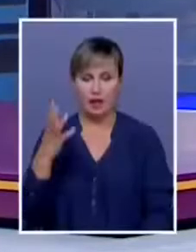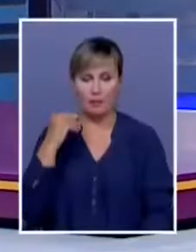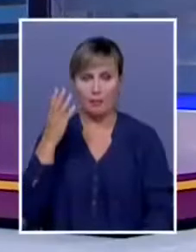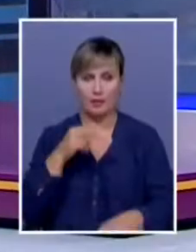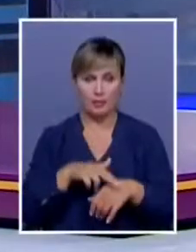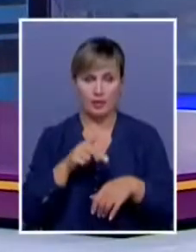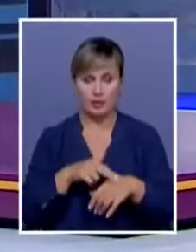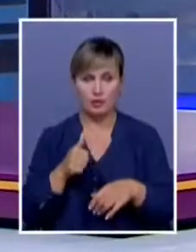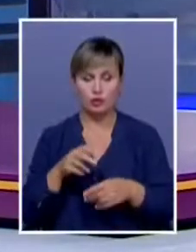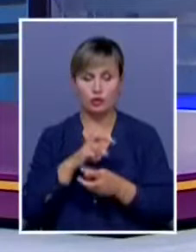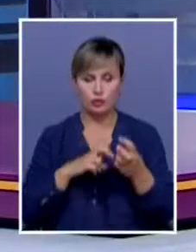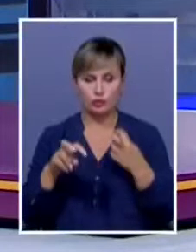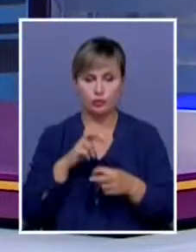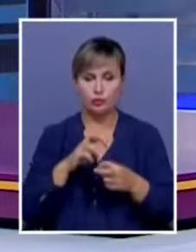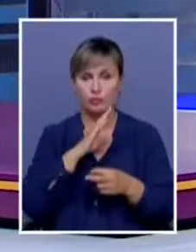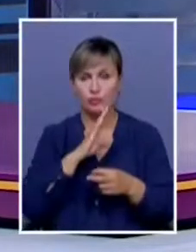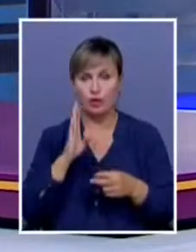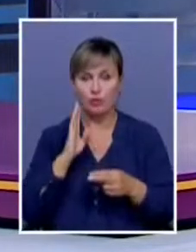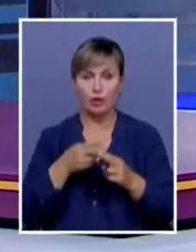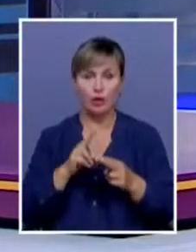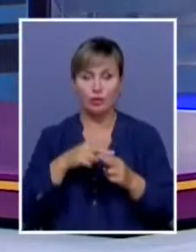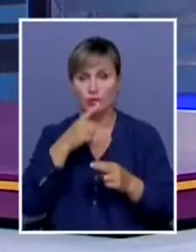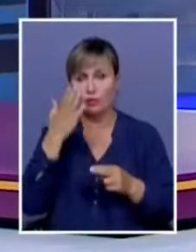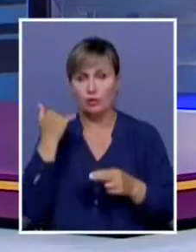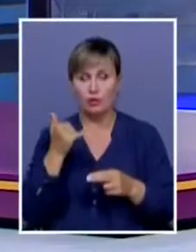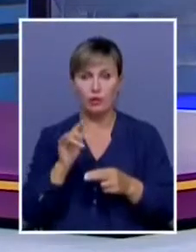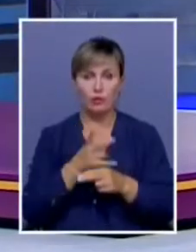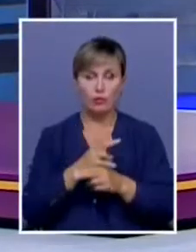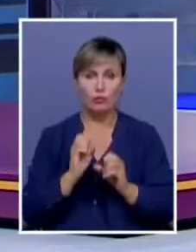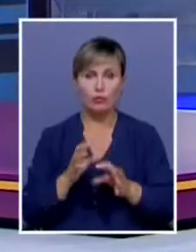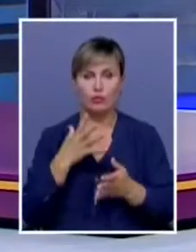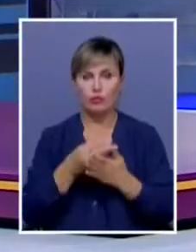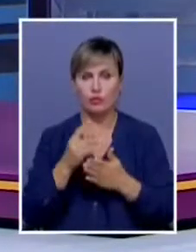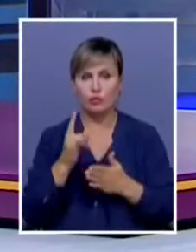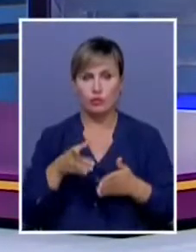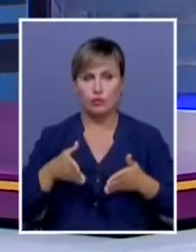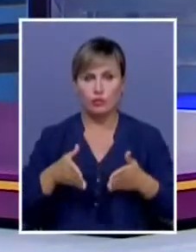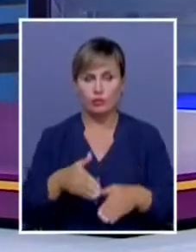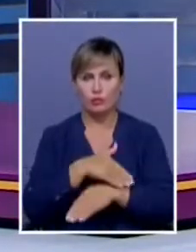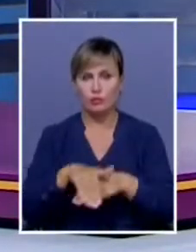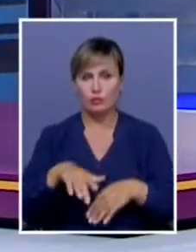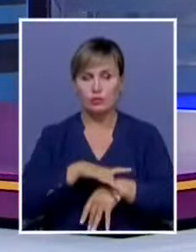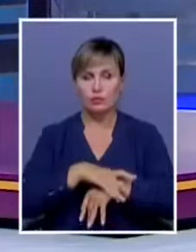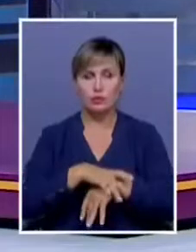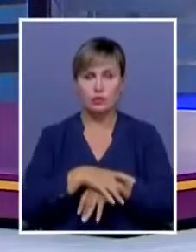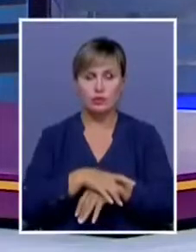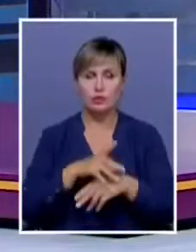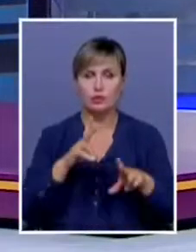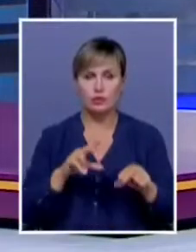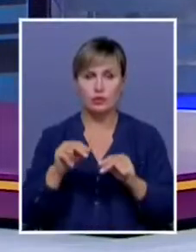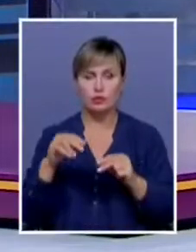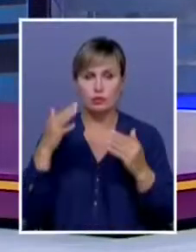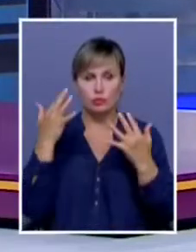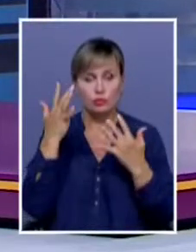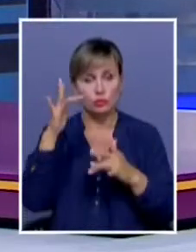Алматинские полицейские ищут мать-кукушку, которая минувшей ночью бросила своего ребенка в Арык по проспекту Раимбека. К счастью, случайный